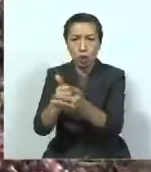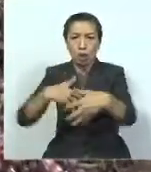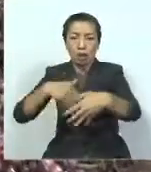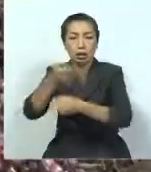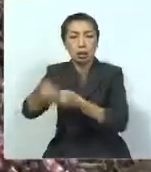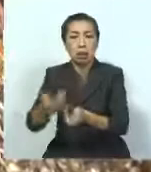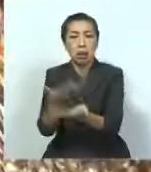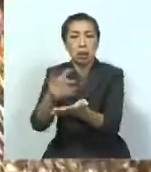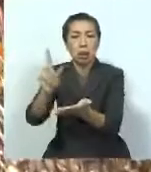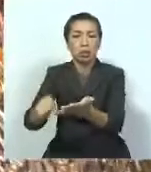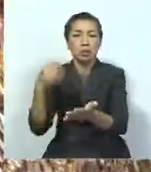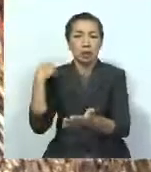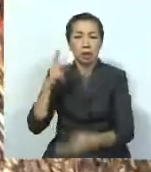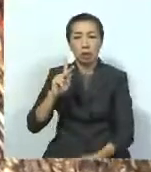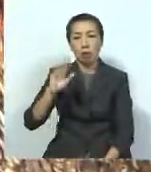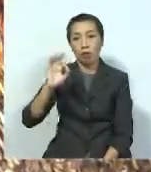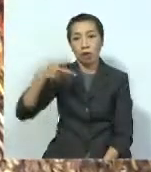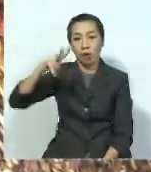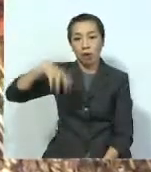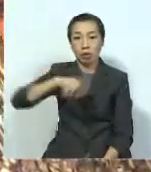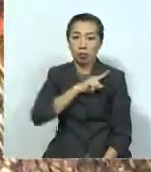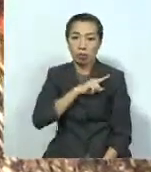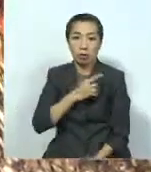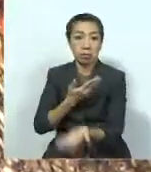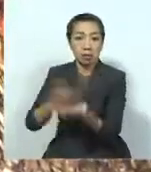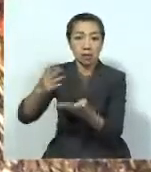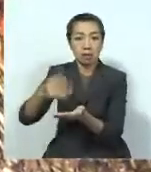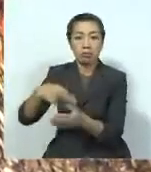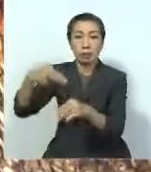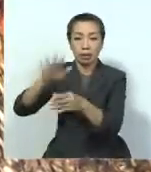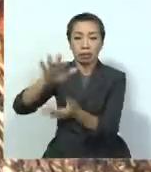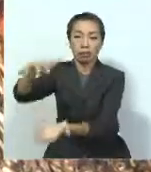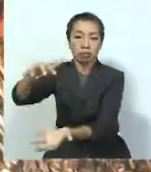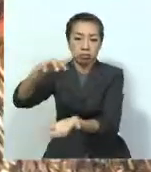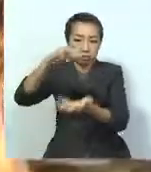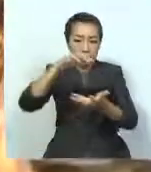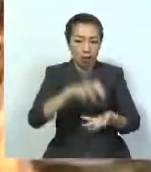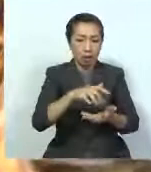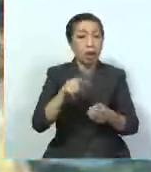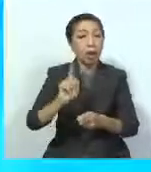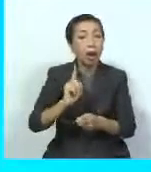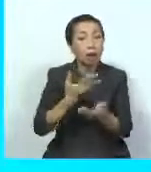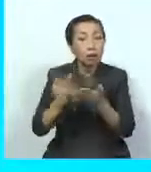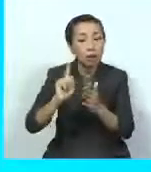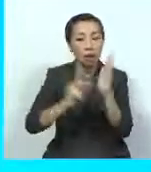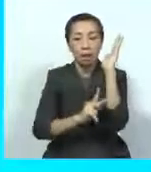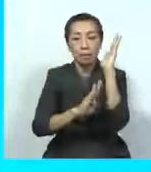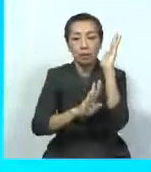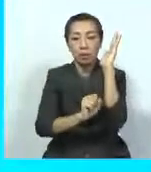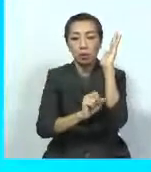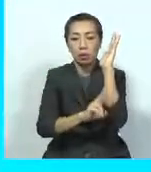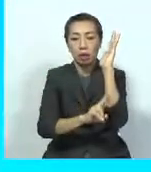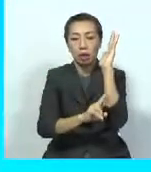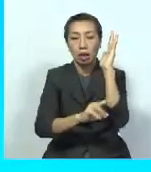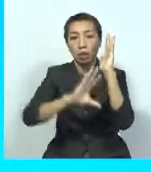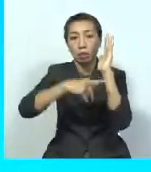น้ำมันตกต่ำโดยให้กฟผ.ค่ะเข้ามารับซื้อน้ำมันปาล์มดิบจากแหล่งพื้นที่ผลิตที่สำคัญได้แก่จังหวัดกระบี่สุราษฎร์ธ